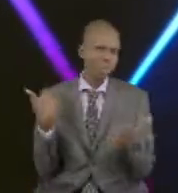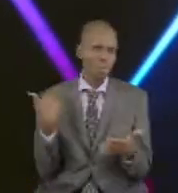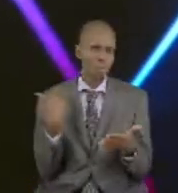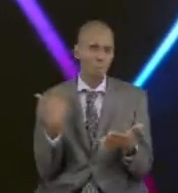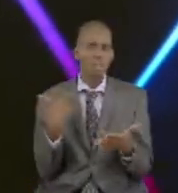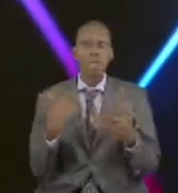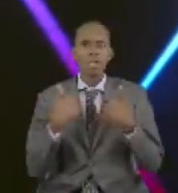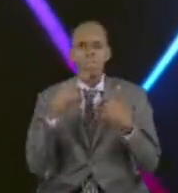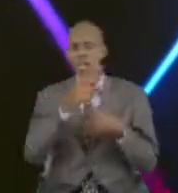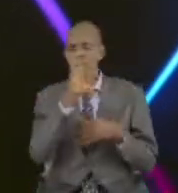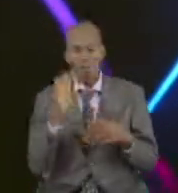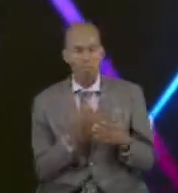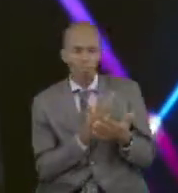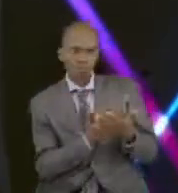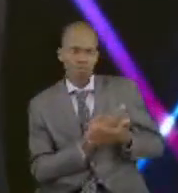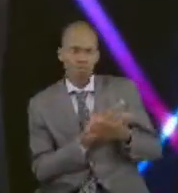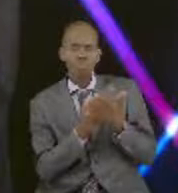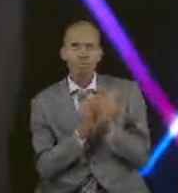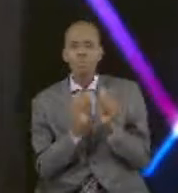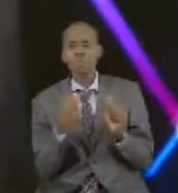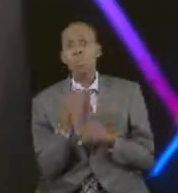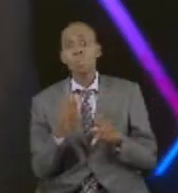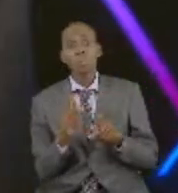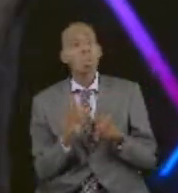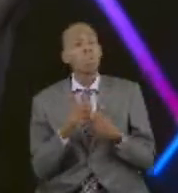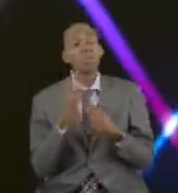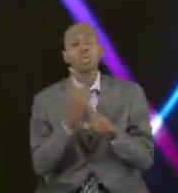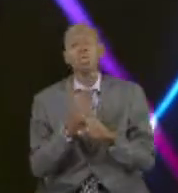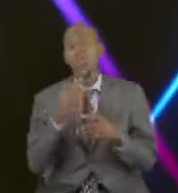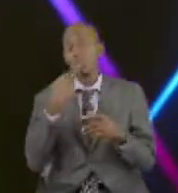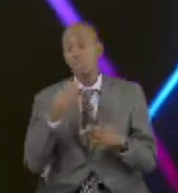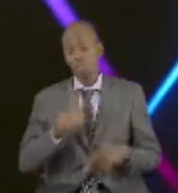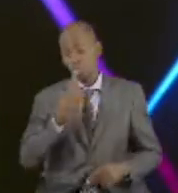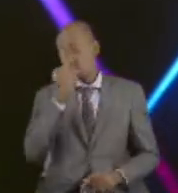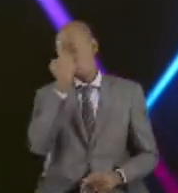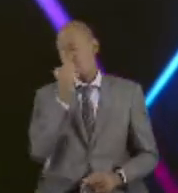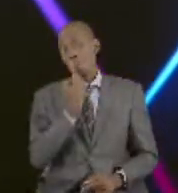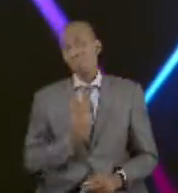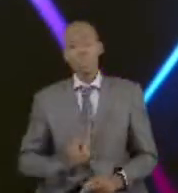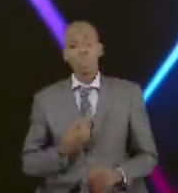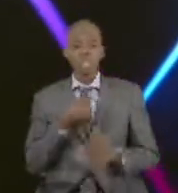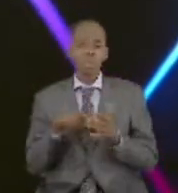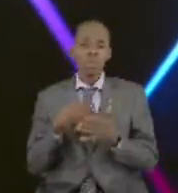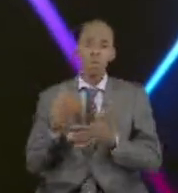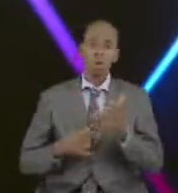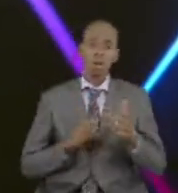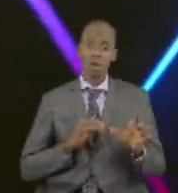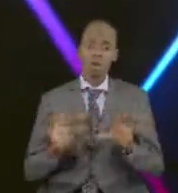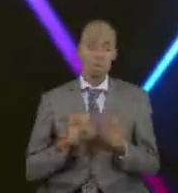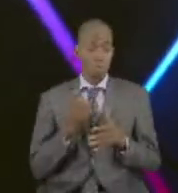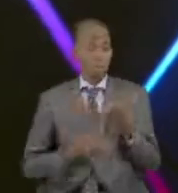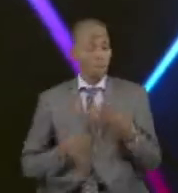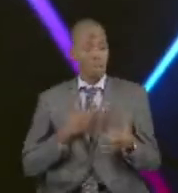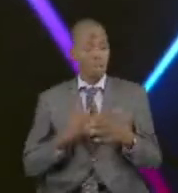que vous réfléchissez avec d'autres personnes? Ou bien vous dites, c'est ce que moi je suis, hein, et c'est ce que moi je fais. Tout ce que je fais, je le